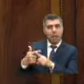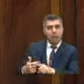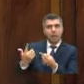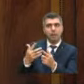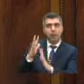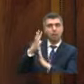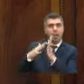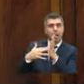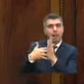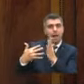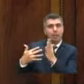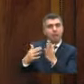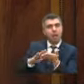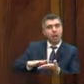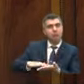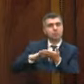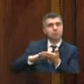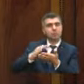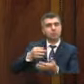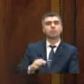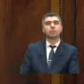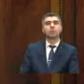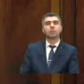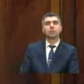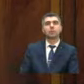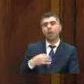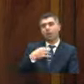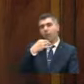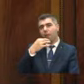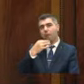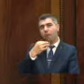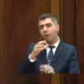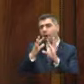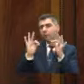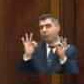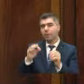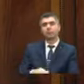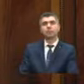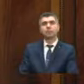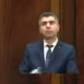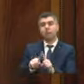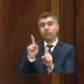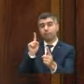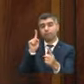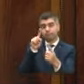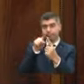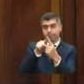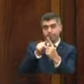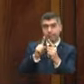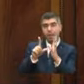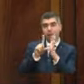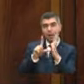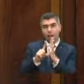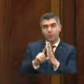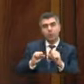التي خصصتموه لهذا المجال، ولكن لنا بعض الملاحظات. فيما يتعلق بالاستهداف، القانون